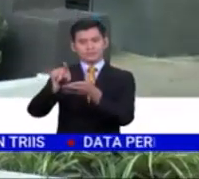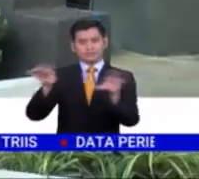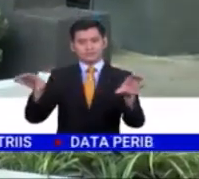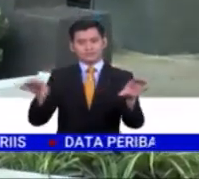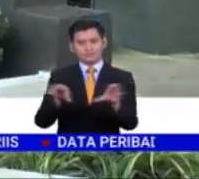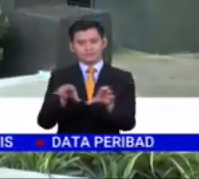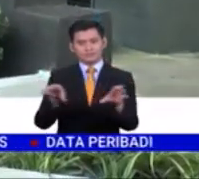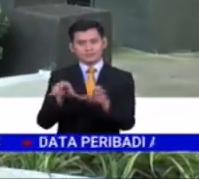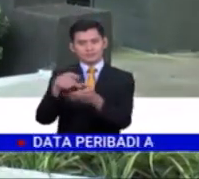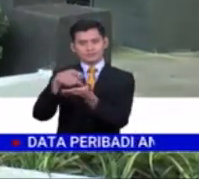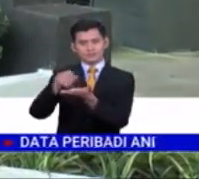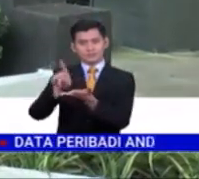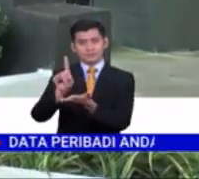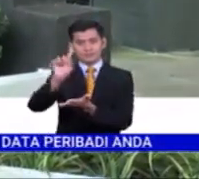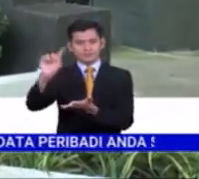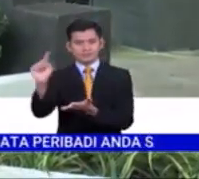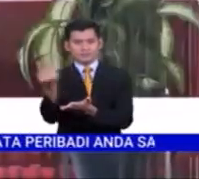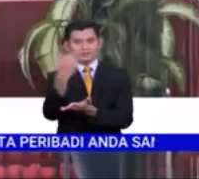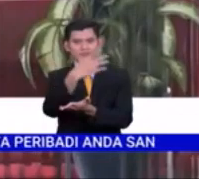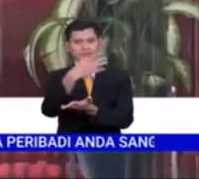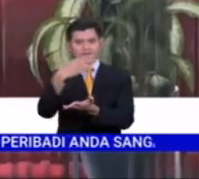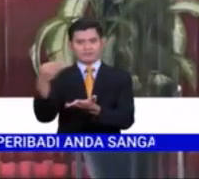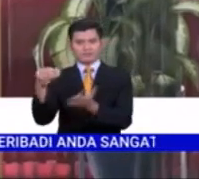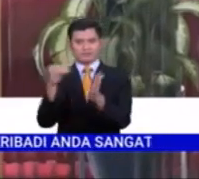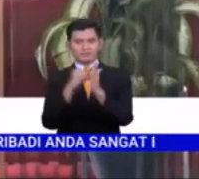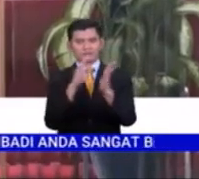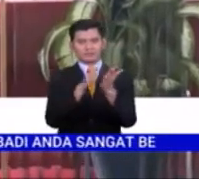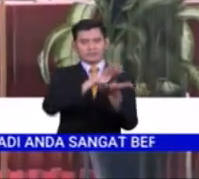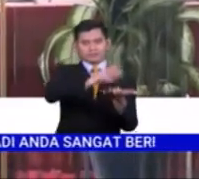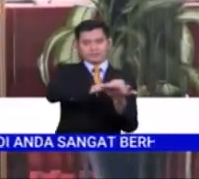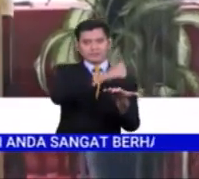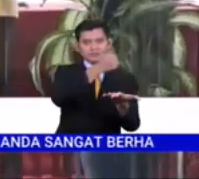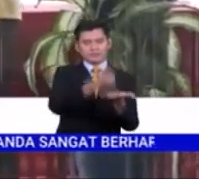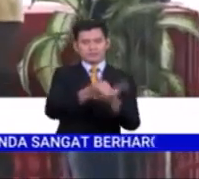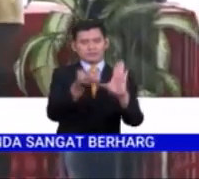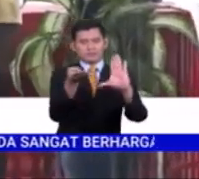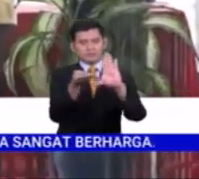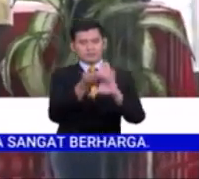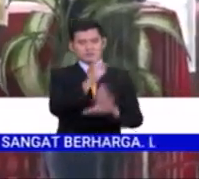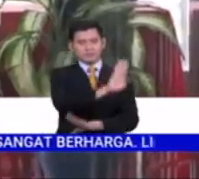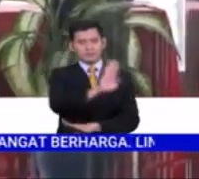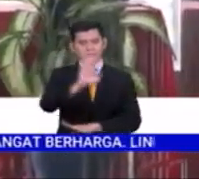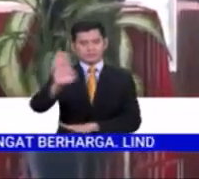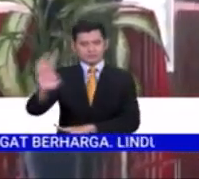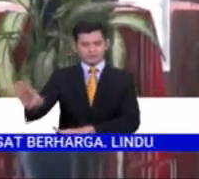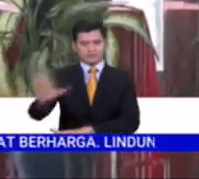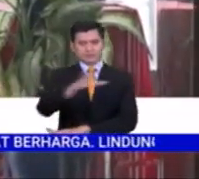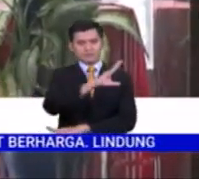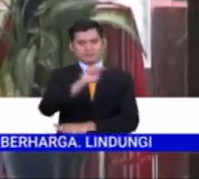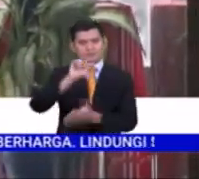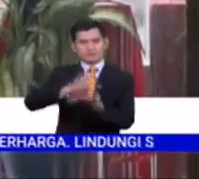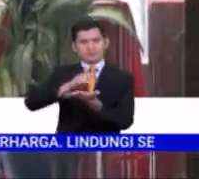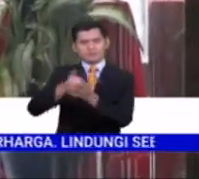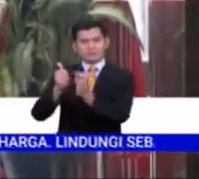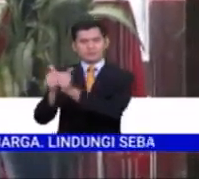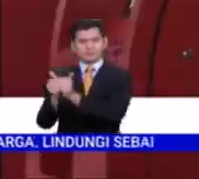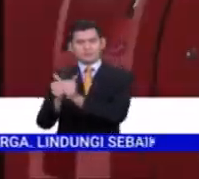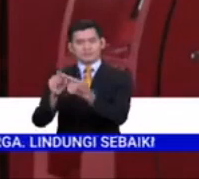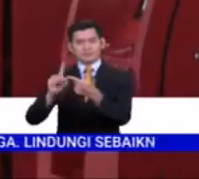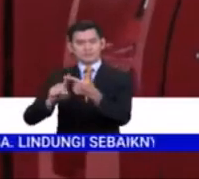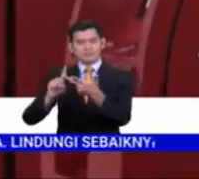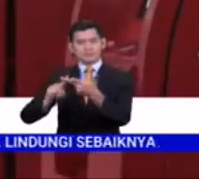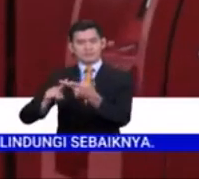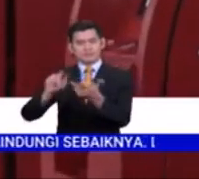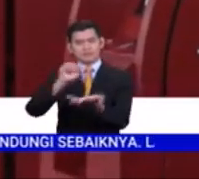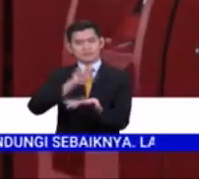dalam satu bayaran sahaja dan dikreditkan ke dalam akaun bank simpanan atau semasa ahli. Akaun bersama atau akaun yang